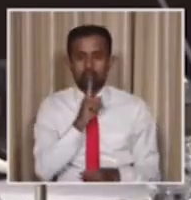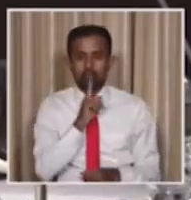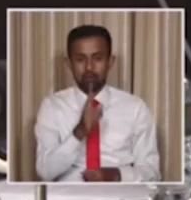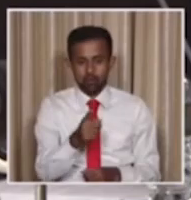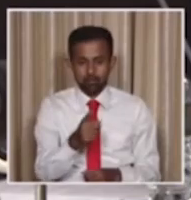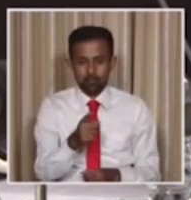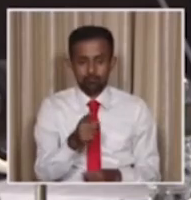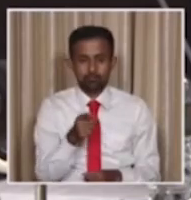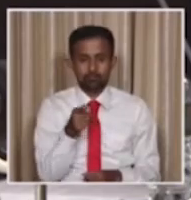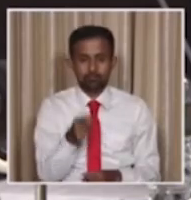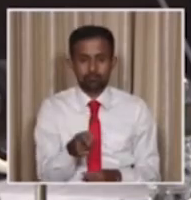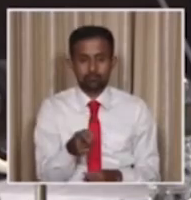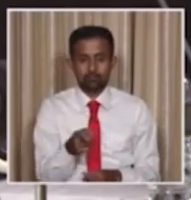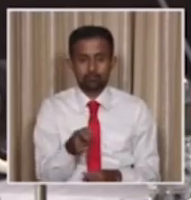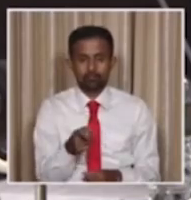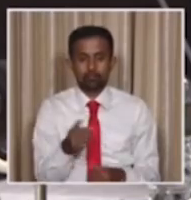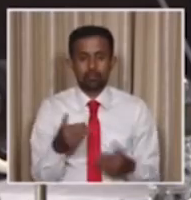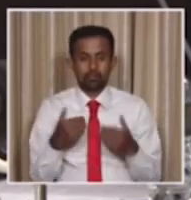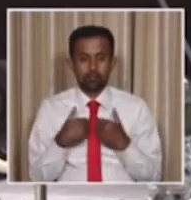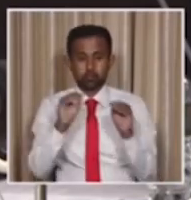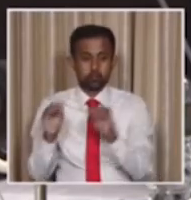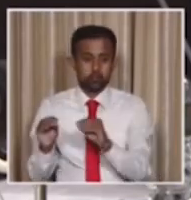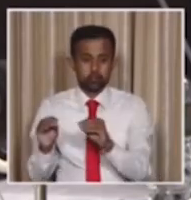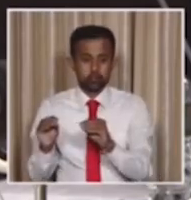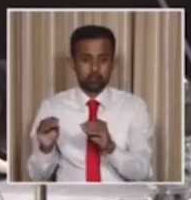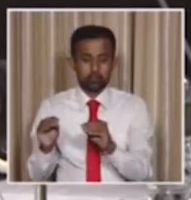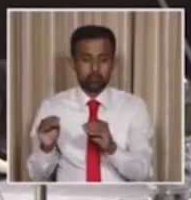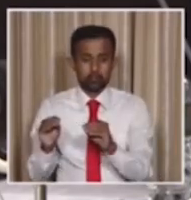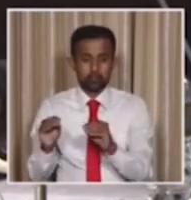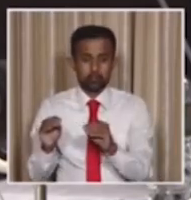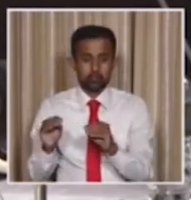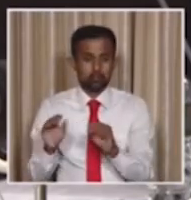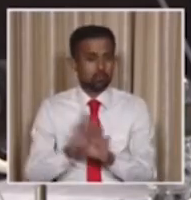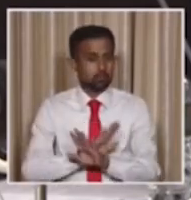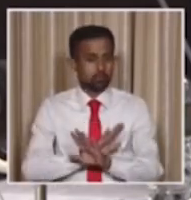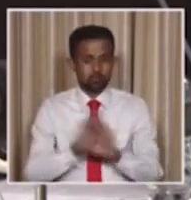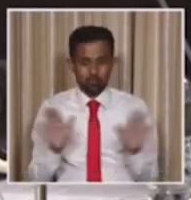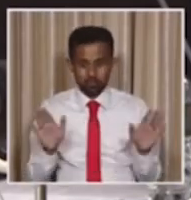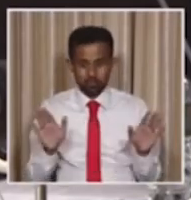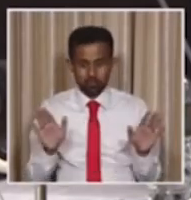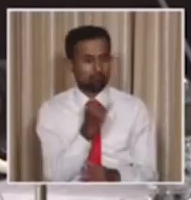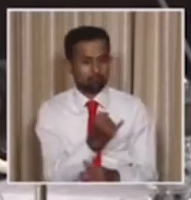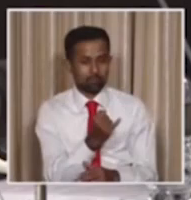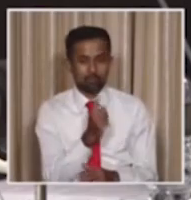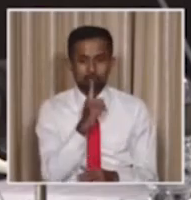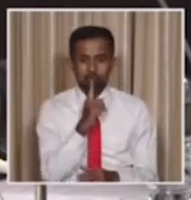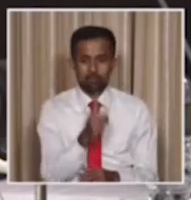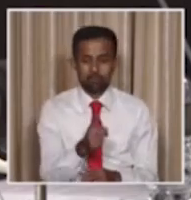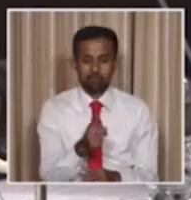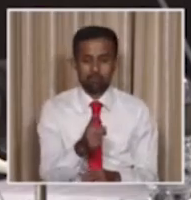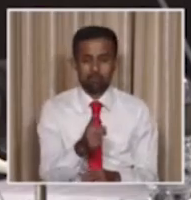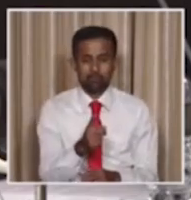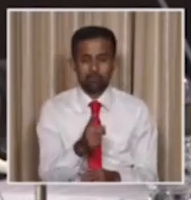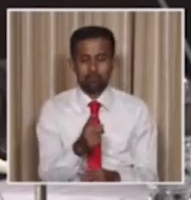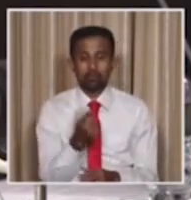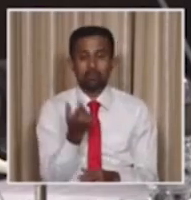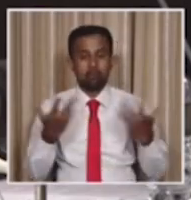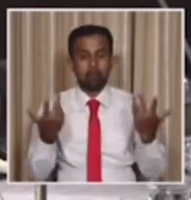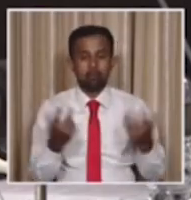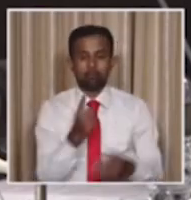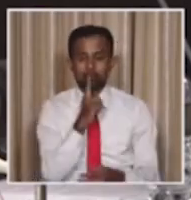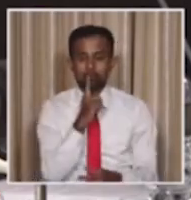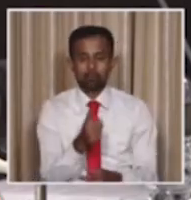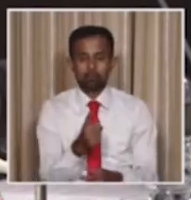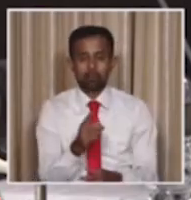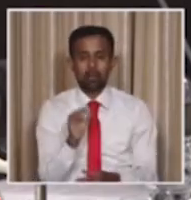எனவும் நிதி இல்லாவிட்டால் இராணுவத்தினருக்கும் தொல்பொருள் திணைக்களத்திற்கும் வழங்கும் நிதிகளை பயன்படுத்தி தேர்தலை நடத்த முடியும் எனவும் நாடாளுமன்ற உறுப்பினர்